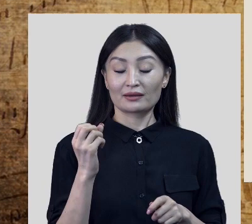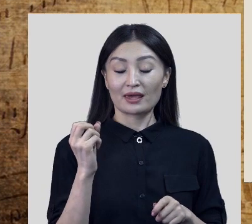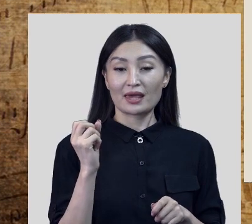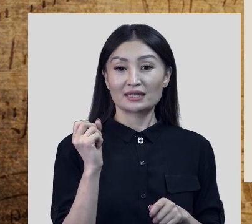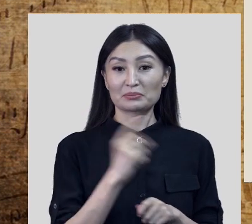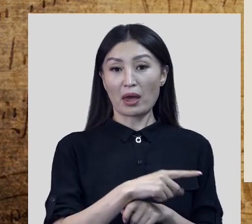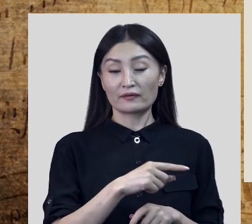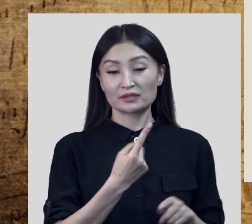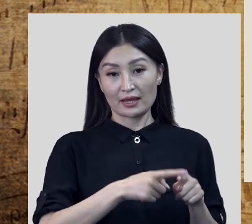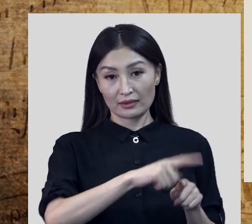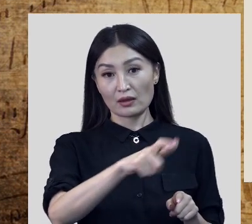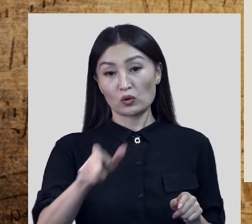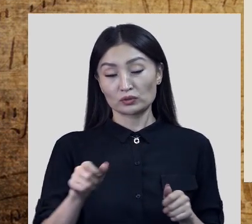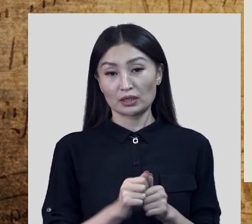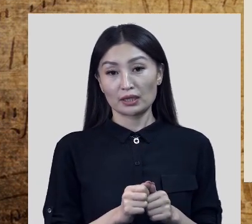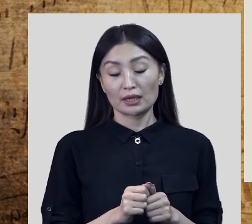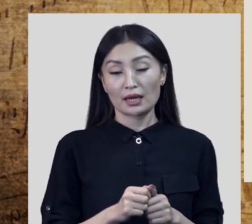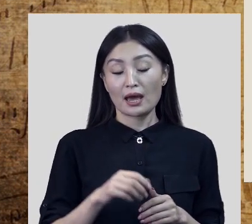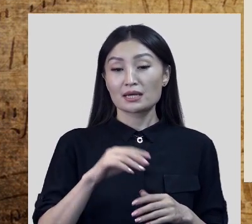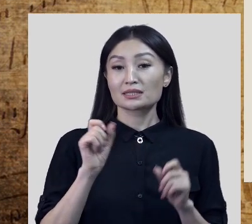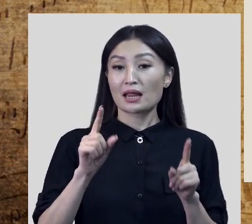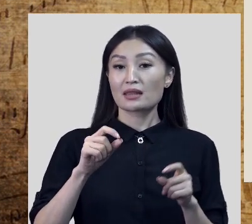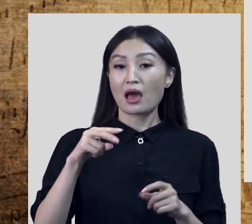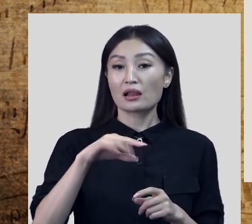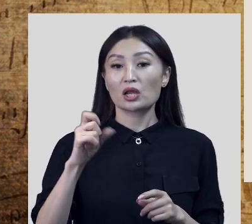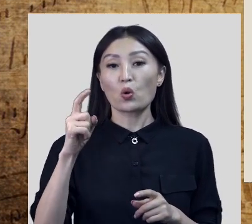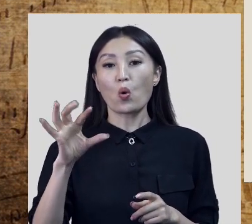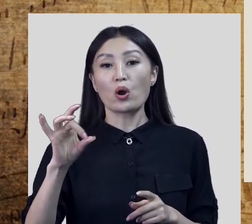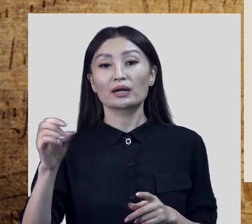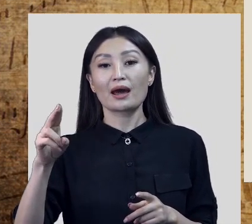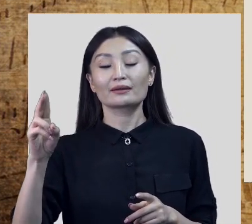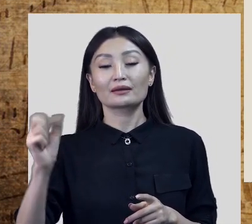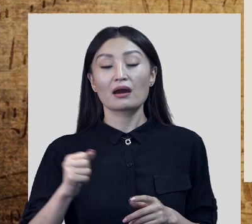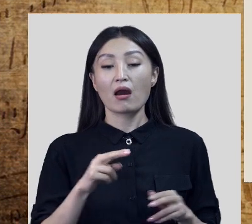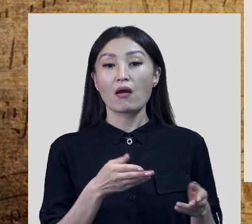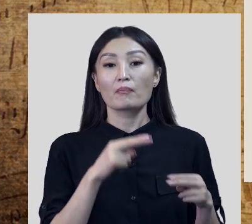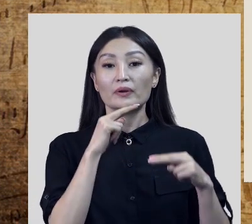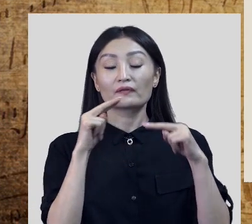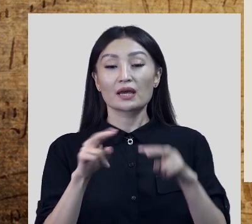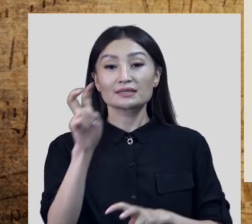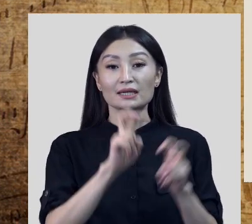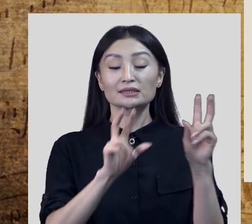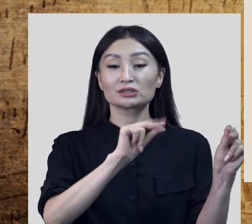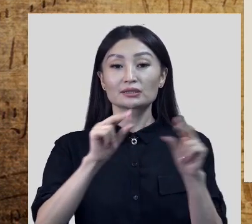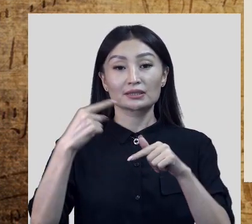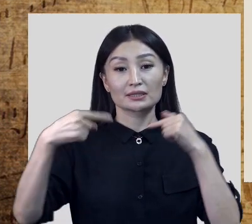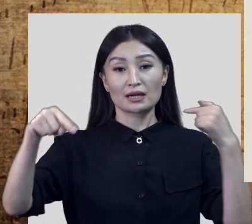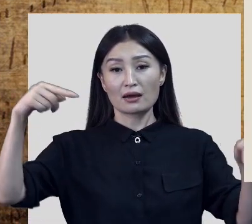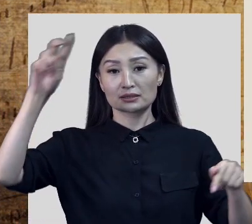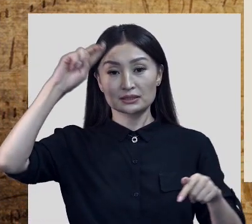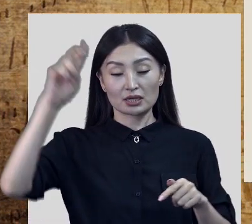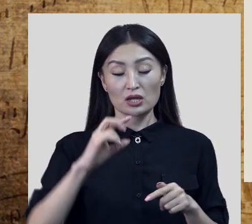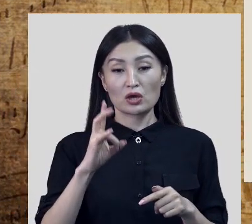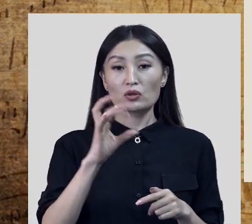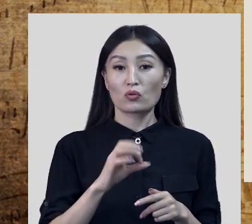материала золотая лихорадка 1850-х годов привлекла искатели счастья из разных стран но